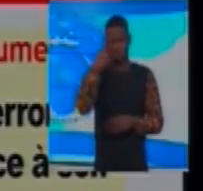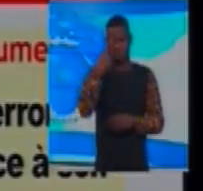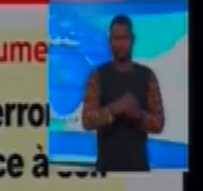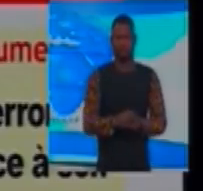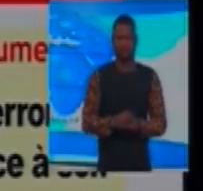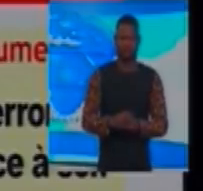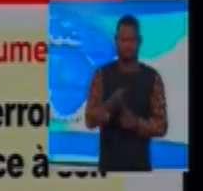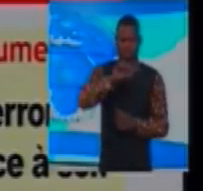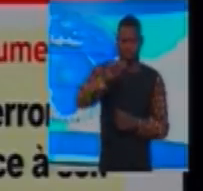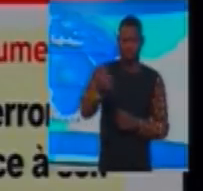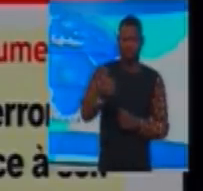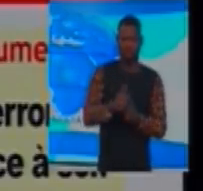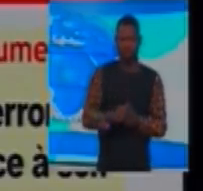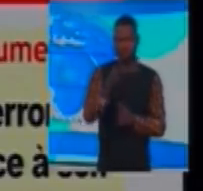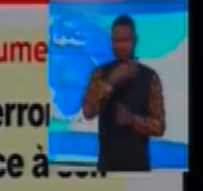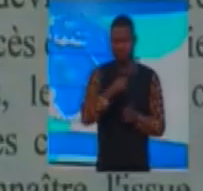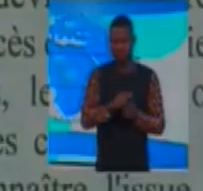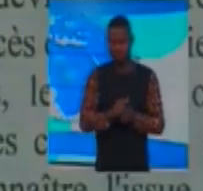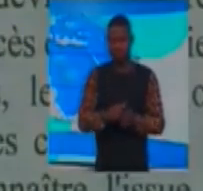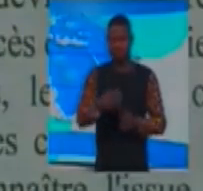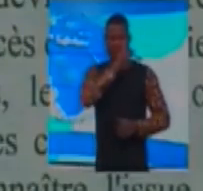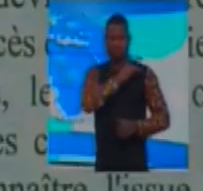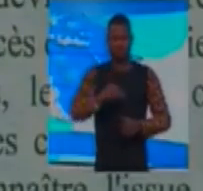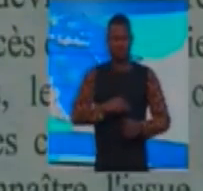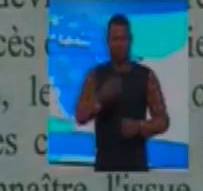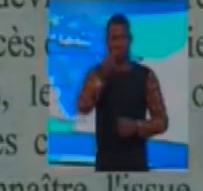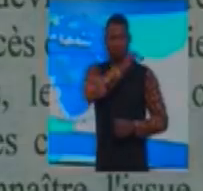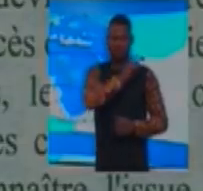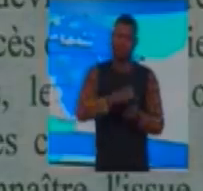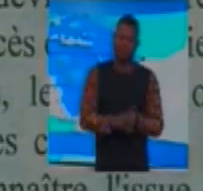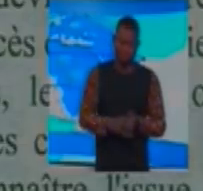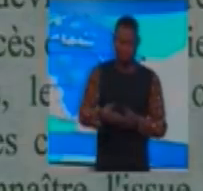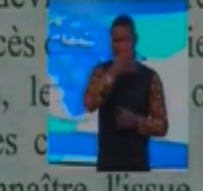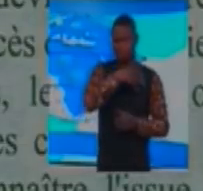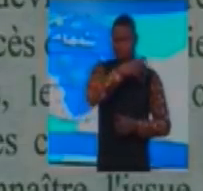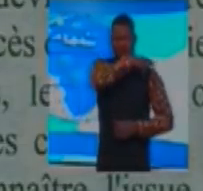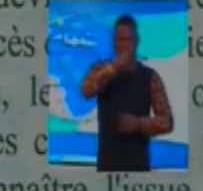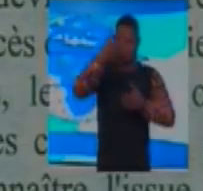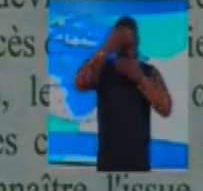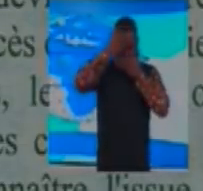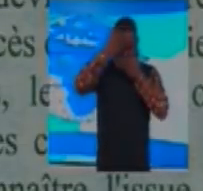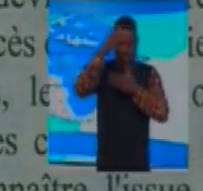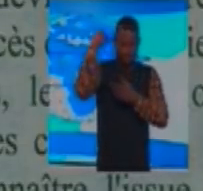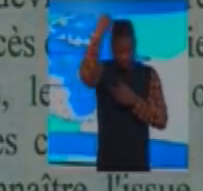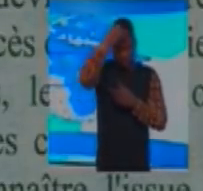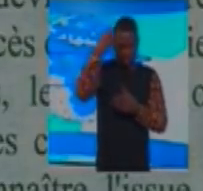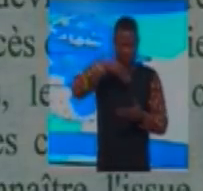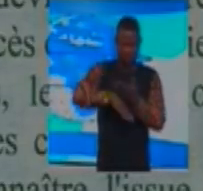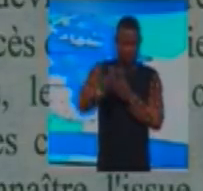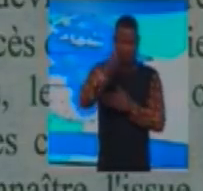lui aussi face à la Cour pénale internationale. Mohamed Al-Hassane, chef djihadiste et commissaire de la police islamique de